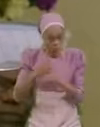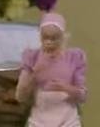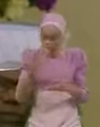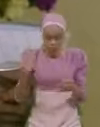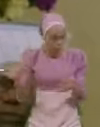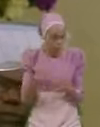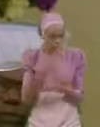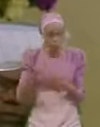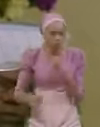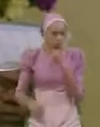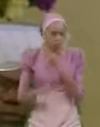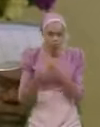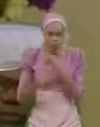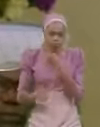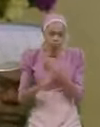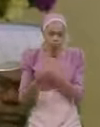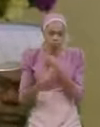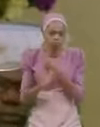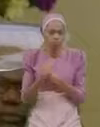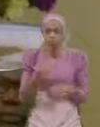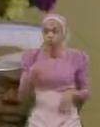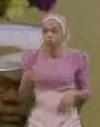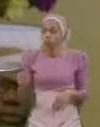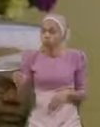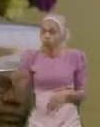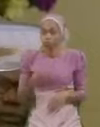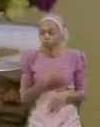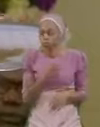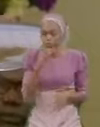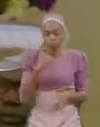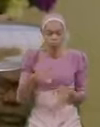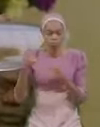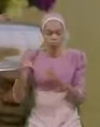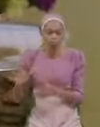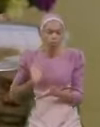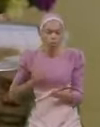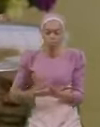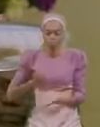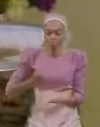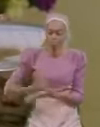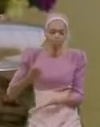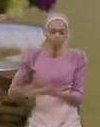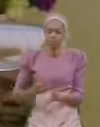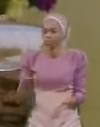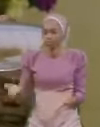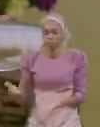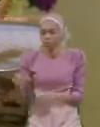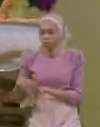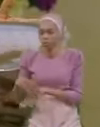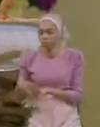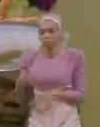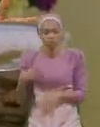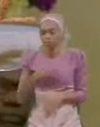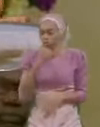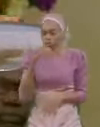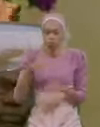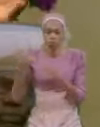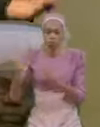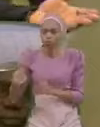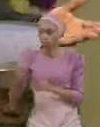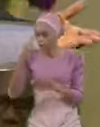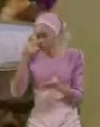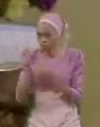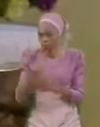devons pas placer tous nos trés sur la terre l'utre leçon nous devons pas mettre notre confiance en